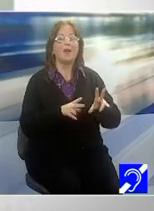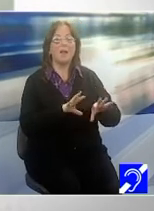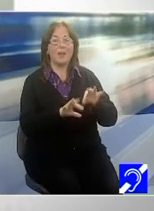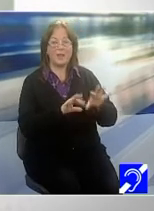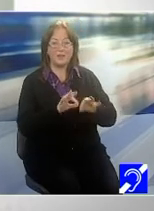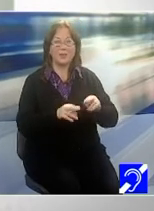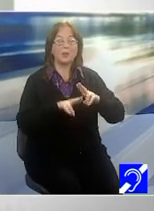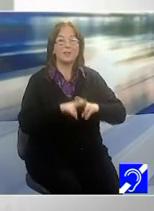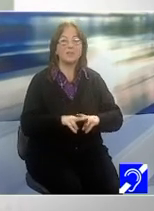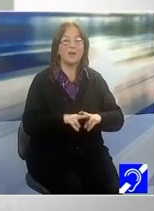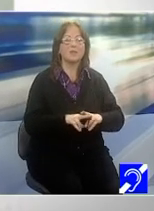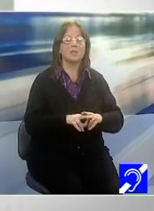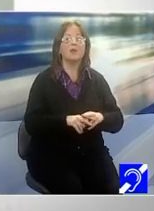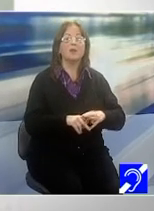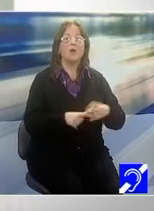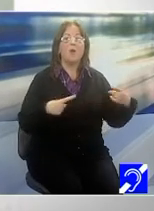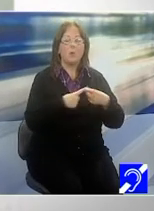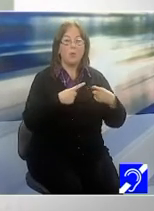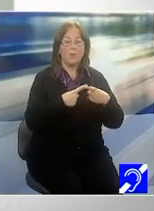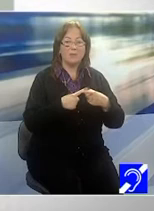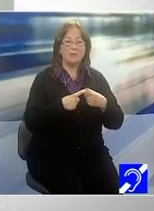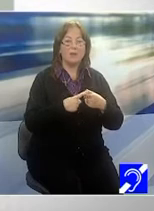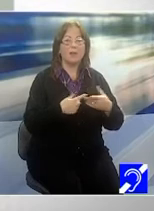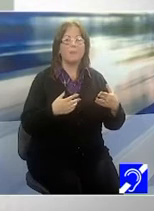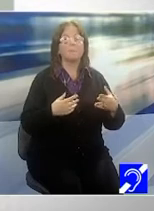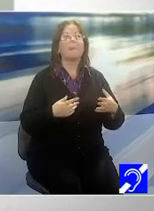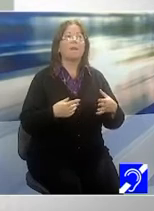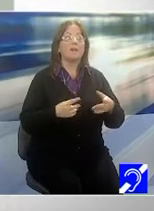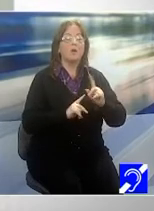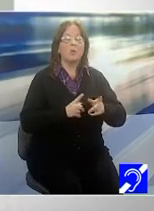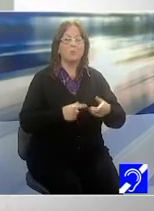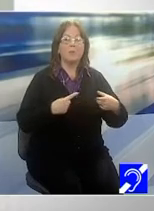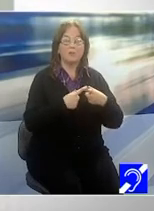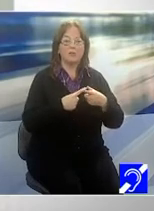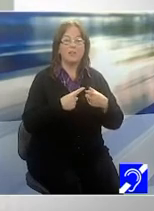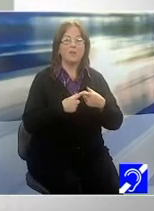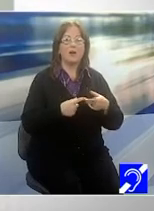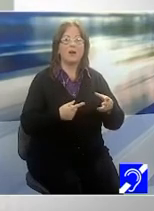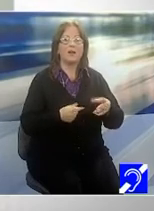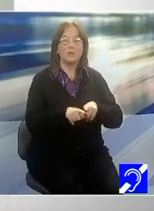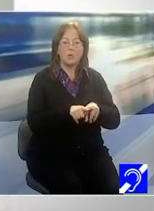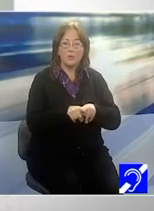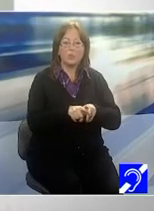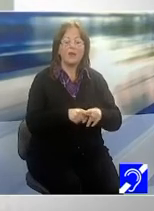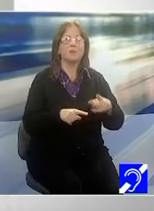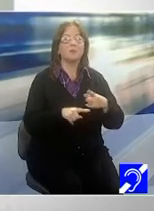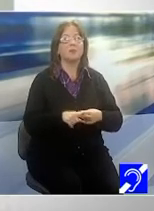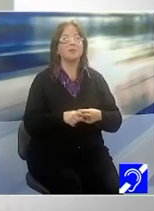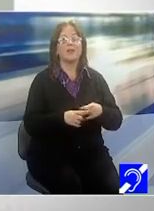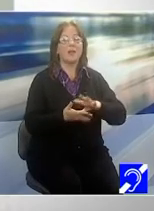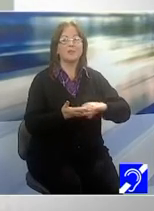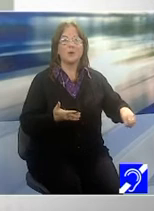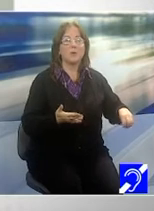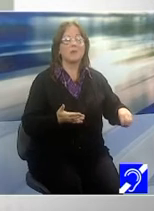lupta împotriva corupției, însă scoate din lista priorităților alegerea primarilor prin două tururi de scrutin și comasarea